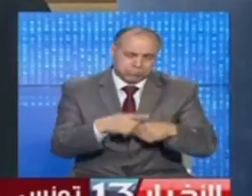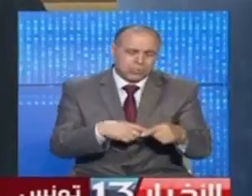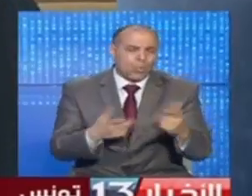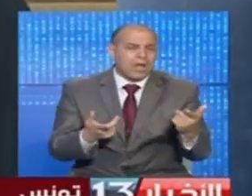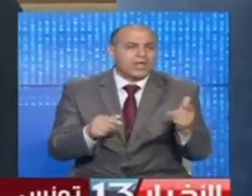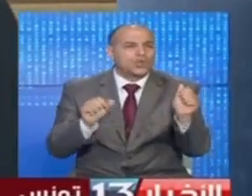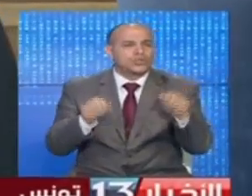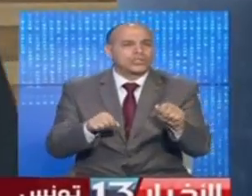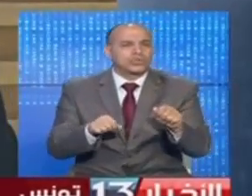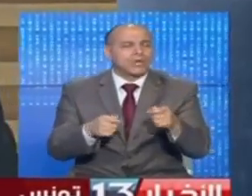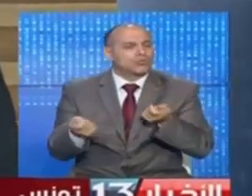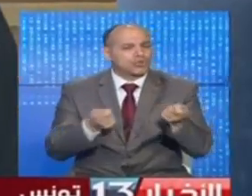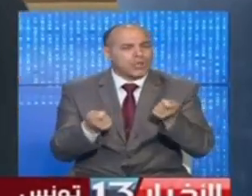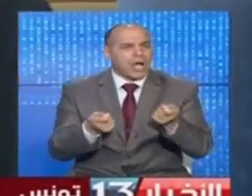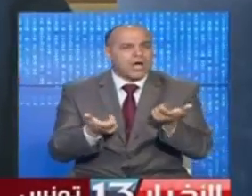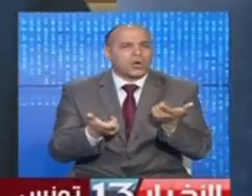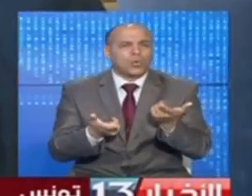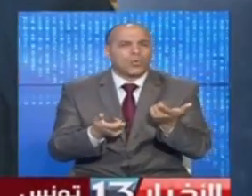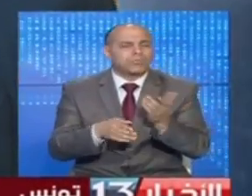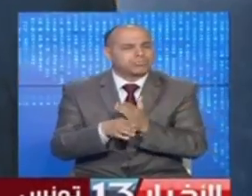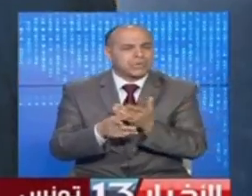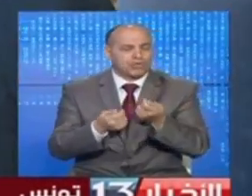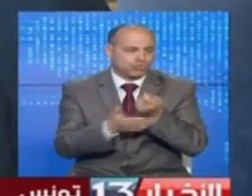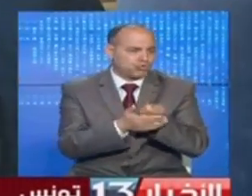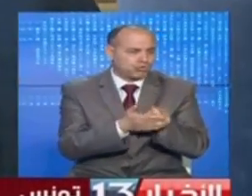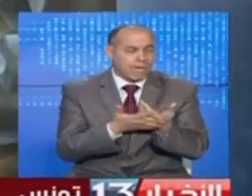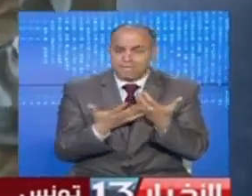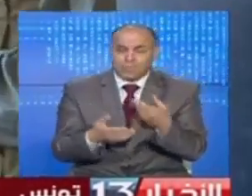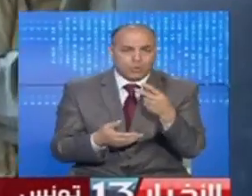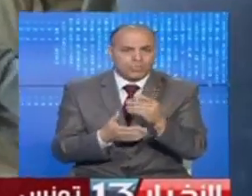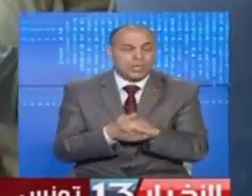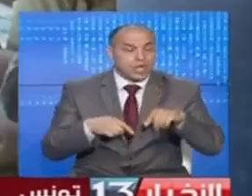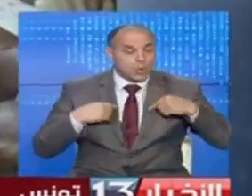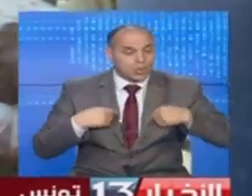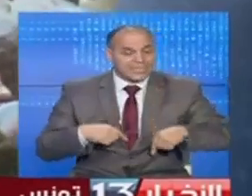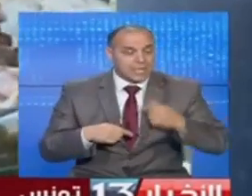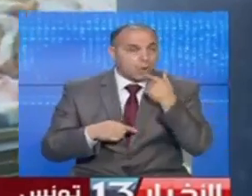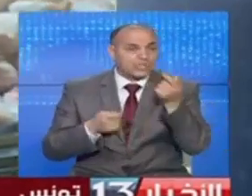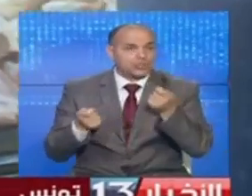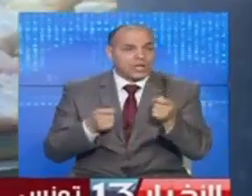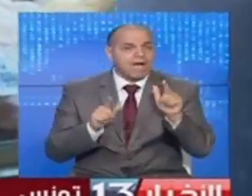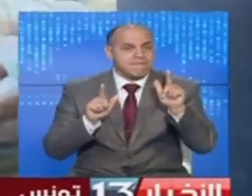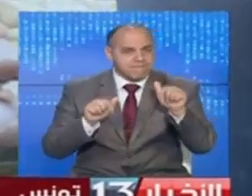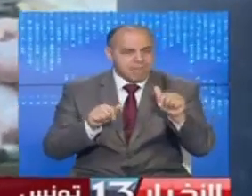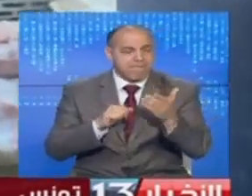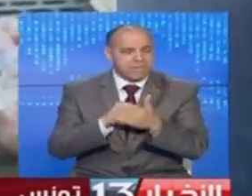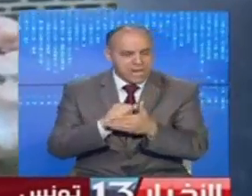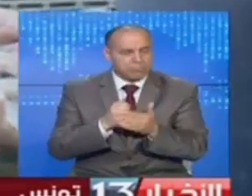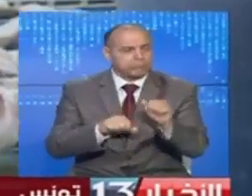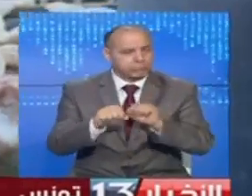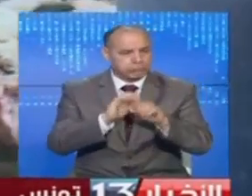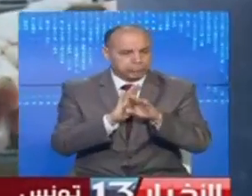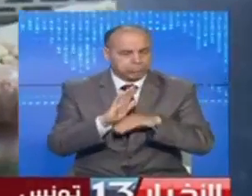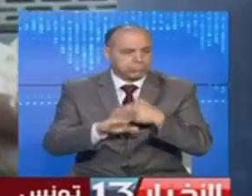لتمكن التجار والقصابين من اقتناء حاجياتهم. الوزارة اعتبرت أيضا أن وفرة الإنتاج الفلاحي وانتظام